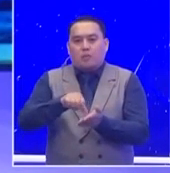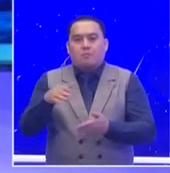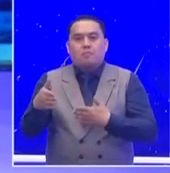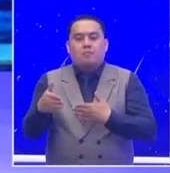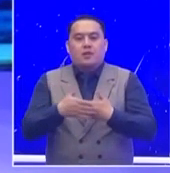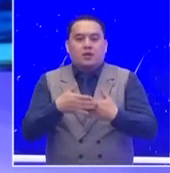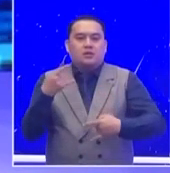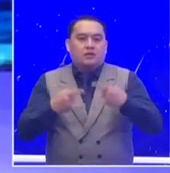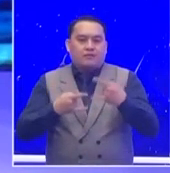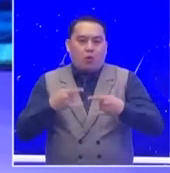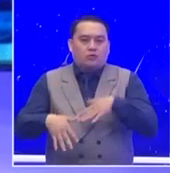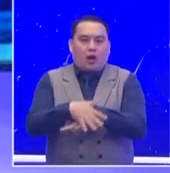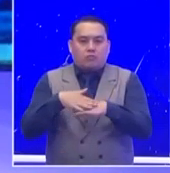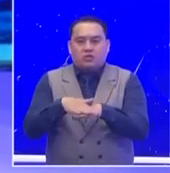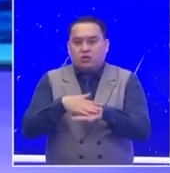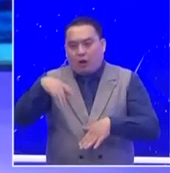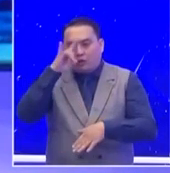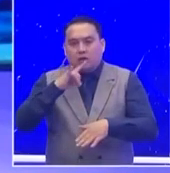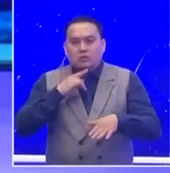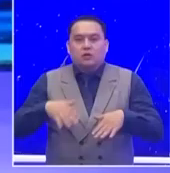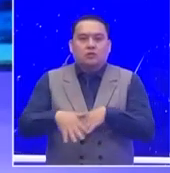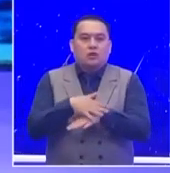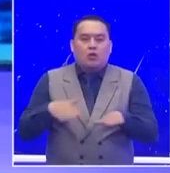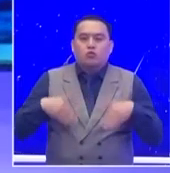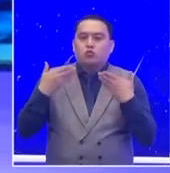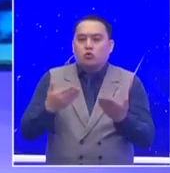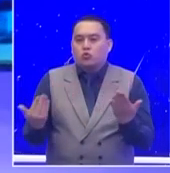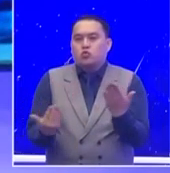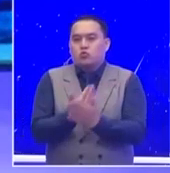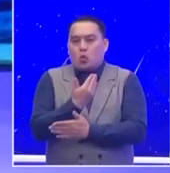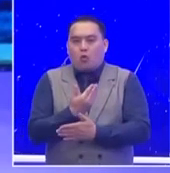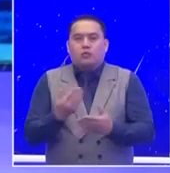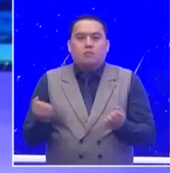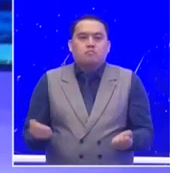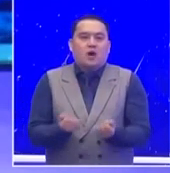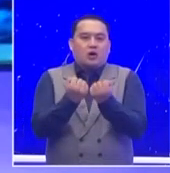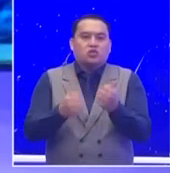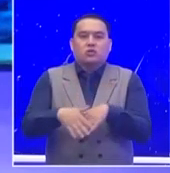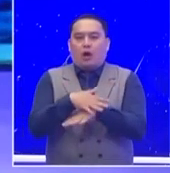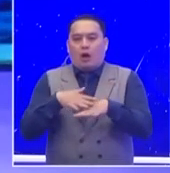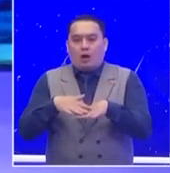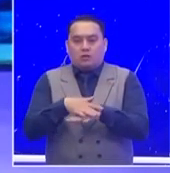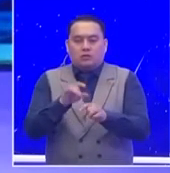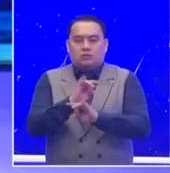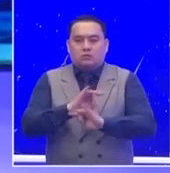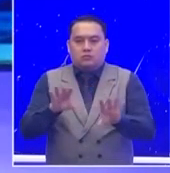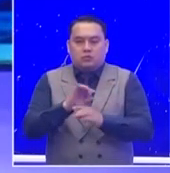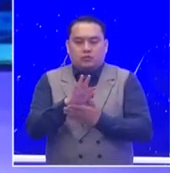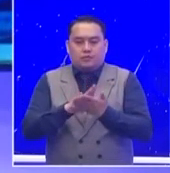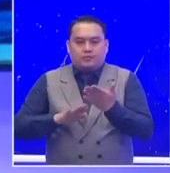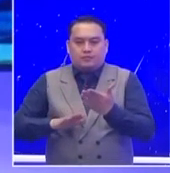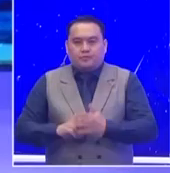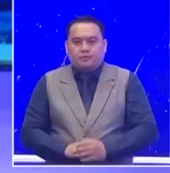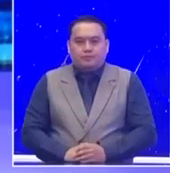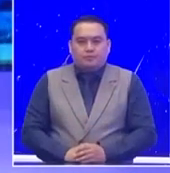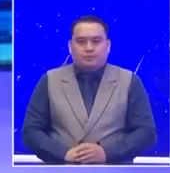выступил с телевизионным обращением к казахстанцам. Главное из нового пакета беспрецедентной поддержки населения в материале Натальи